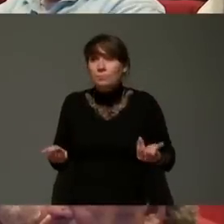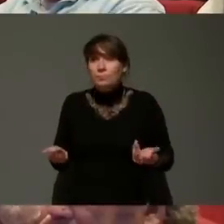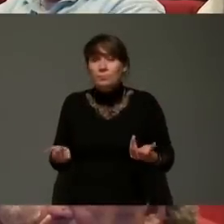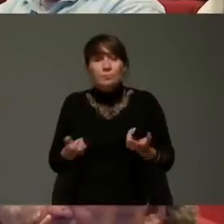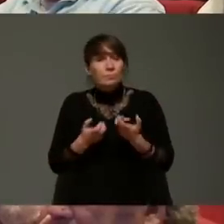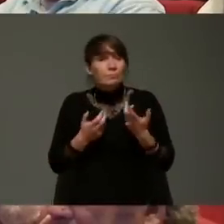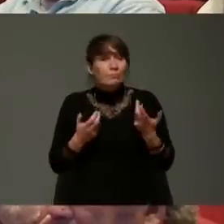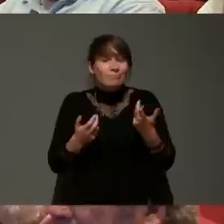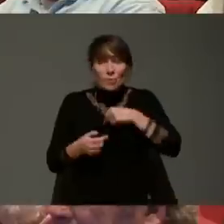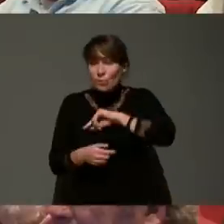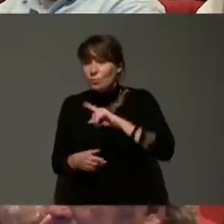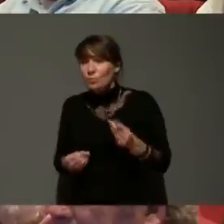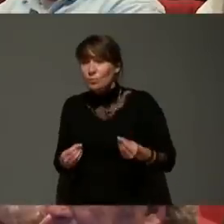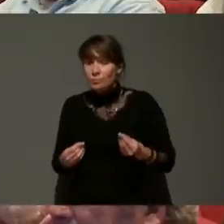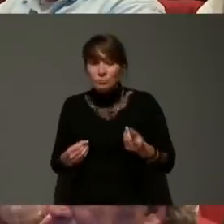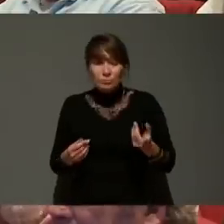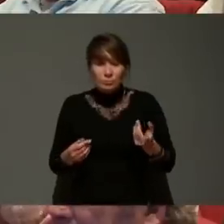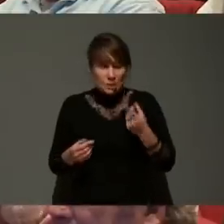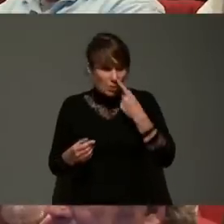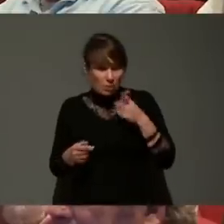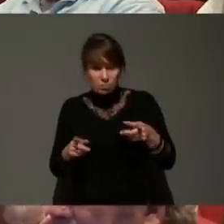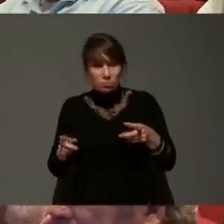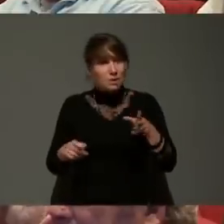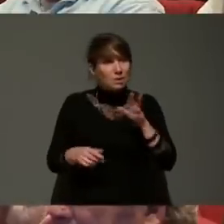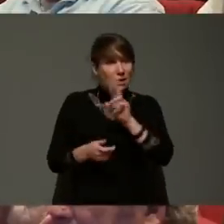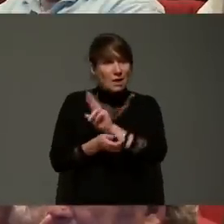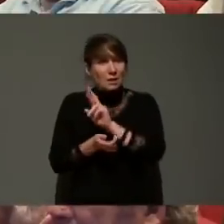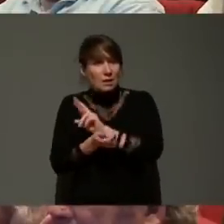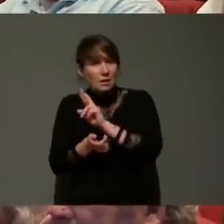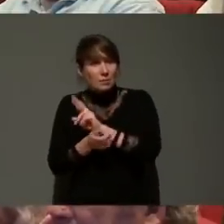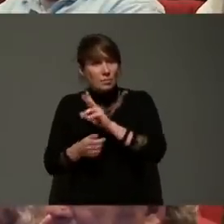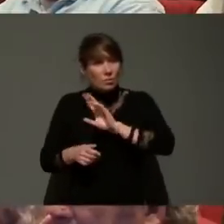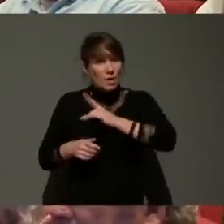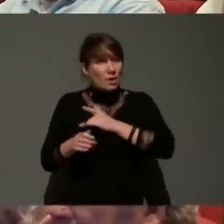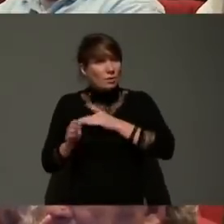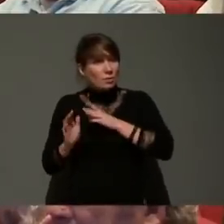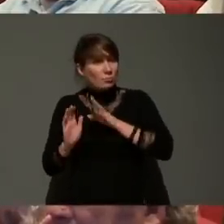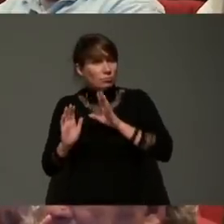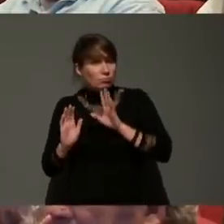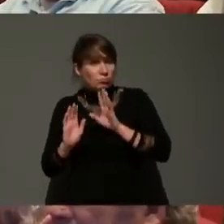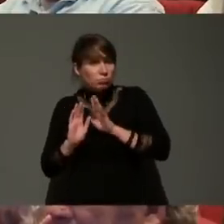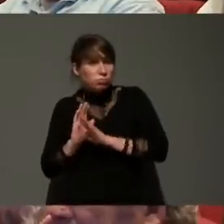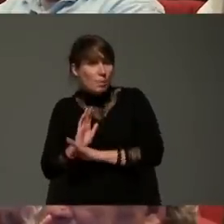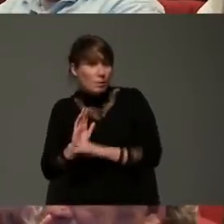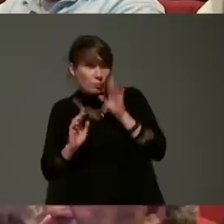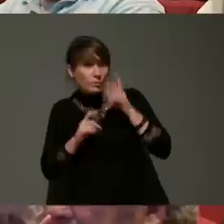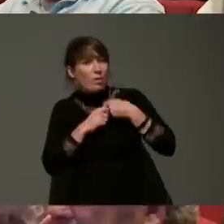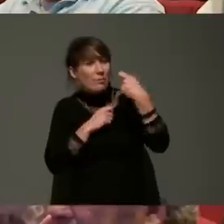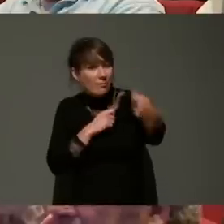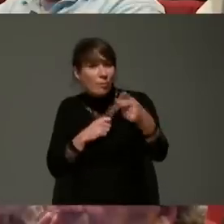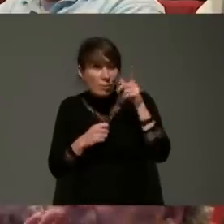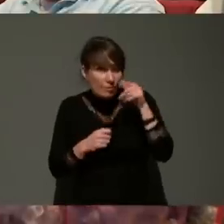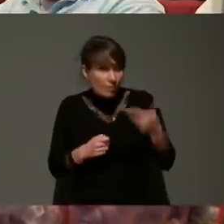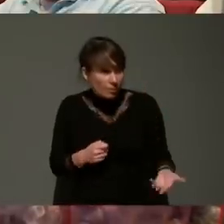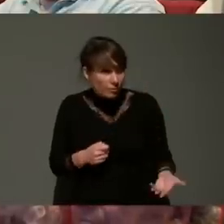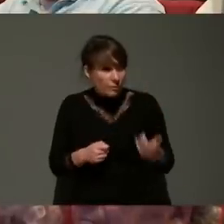on est finalement sur des rythmes cardiaques qui restent relativement bas parce que l'effort est très très long, ce qui fait qu'on récupère